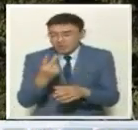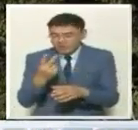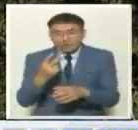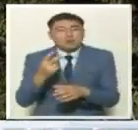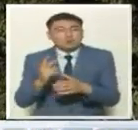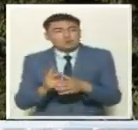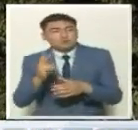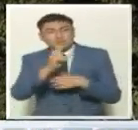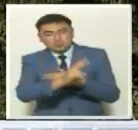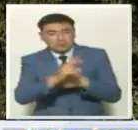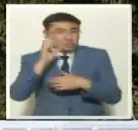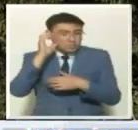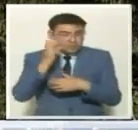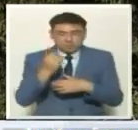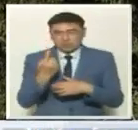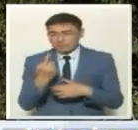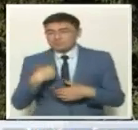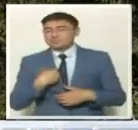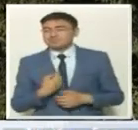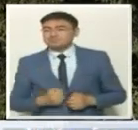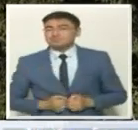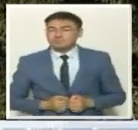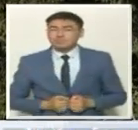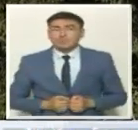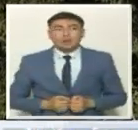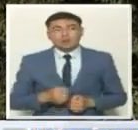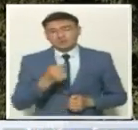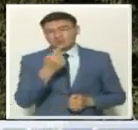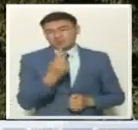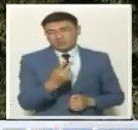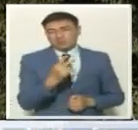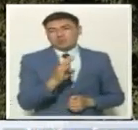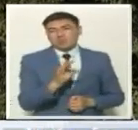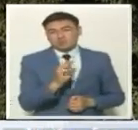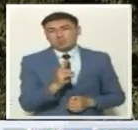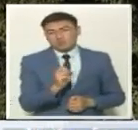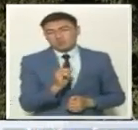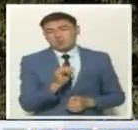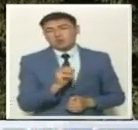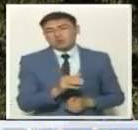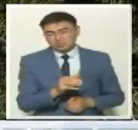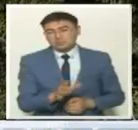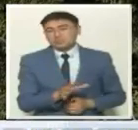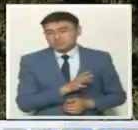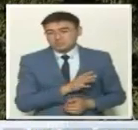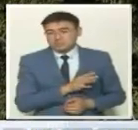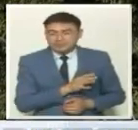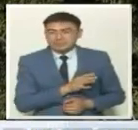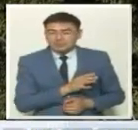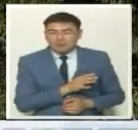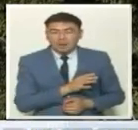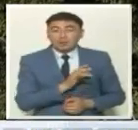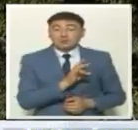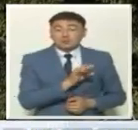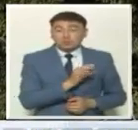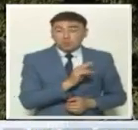и я. У меня бои прошли, 2 нокаута было, в полуфинале и финале. За эти нокауты